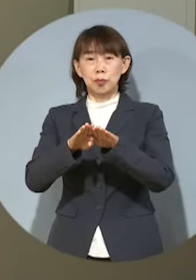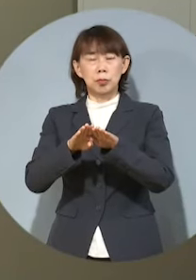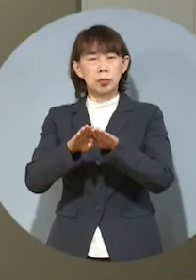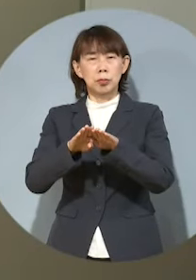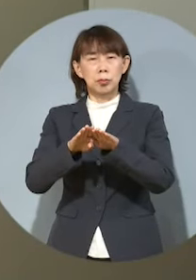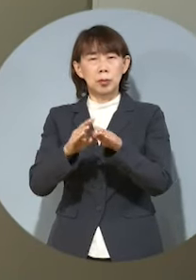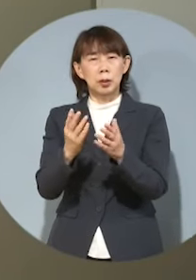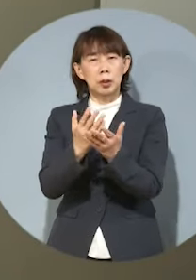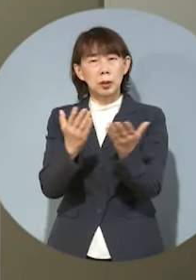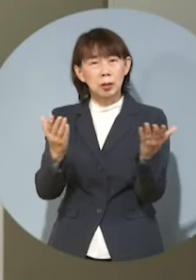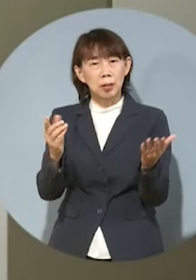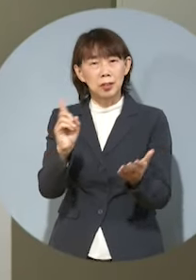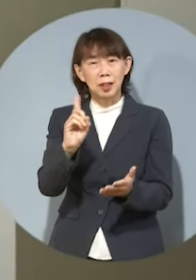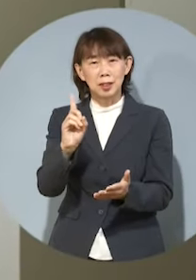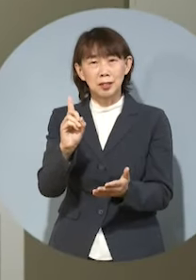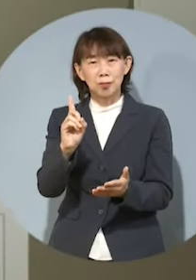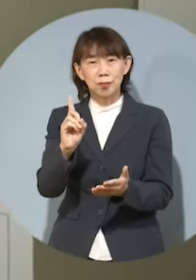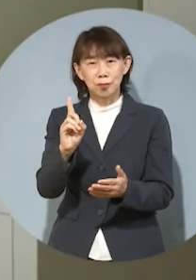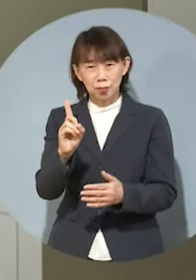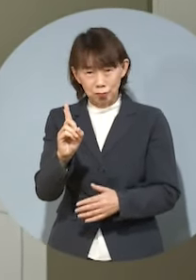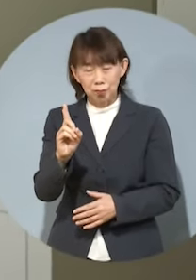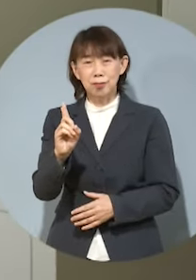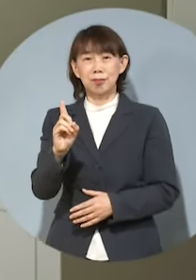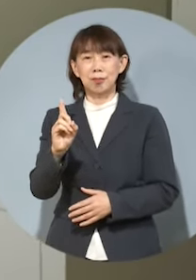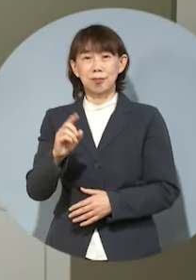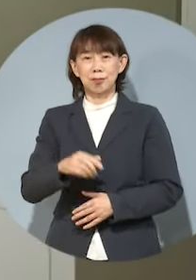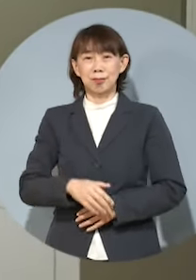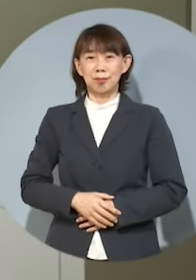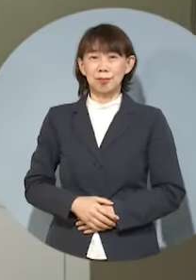どんなものが展示されているのでしょう。